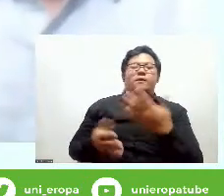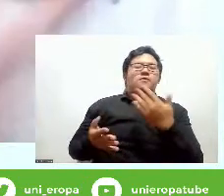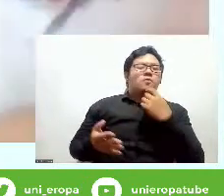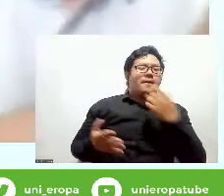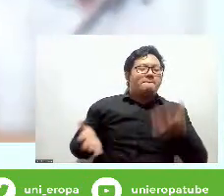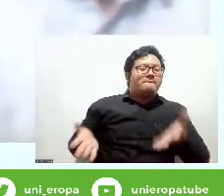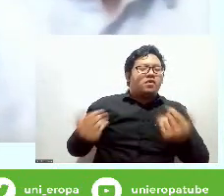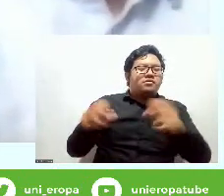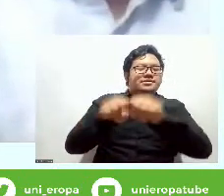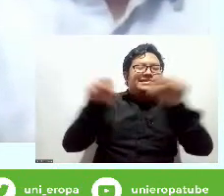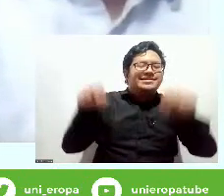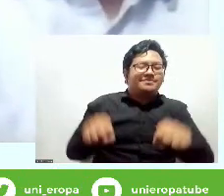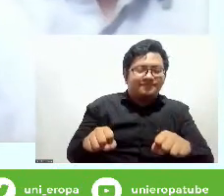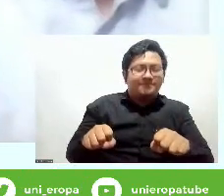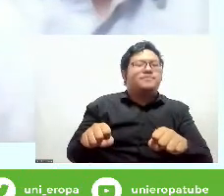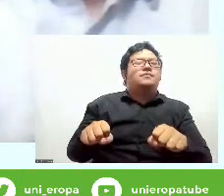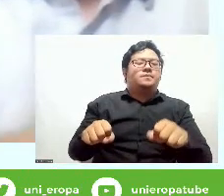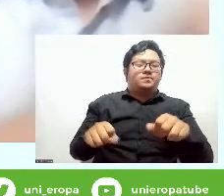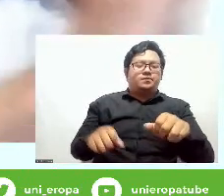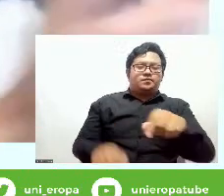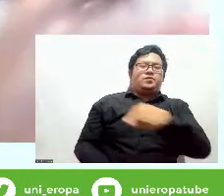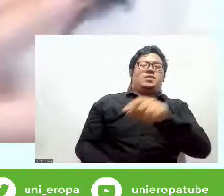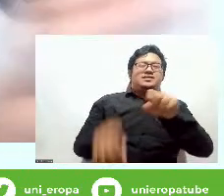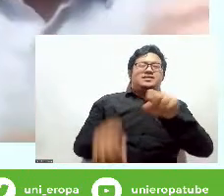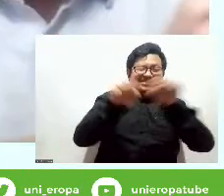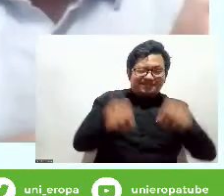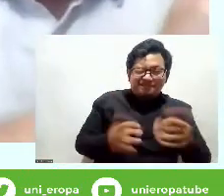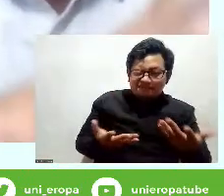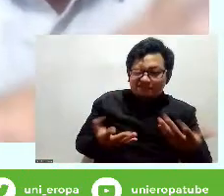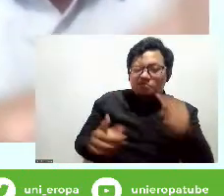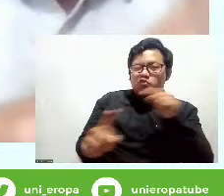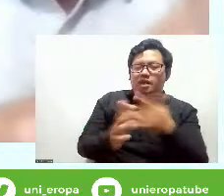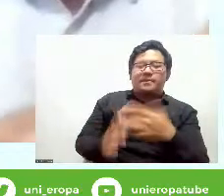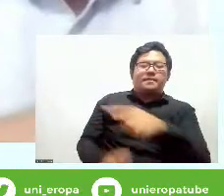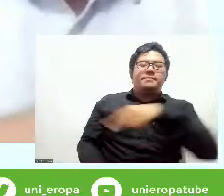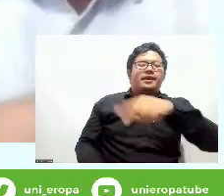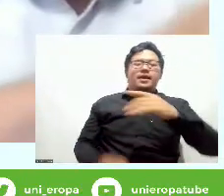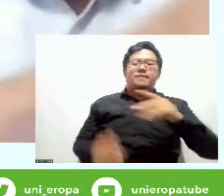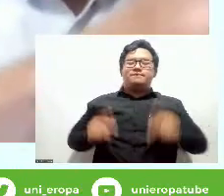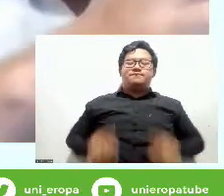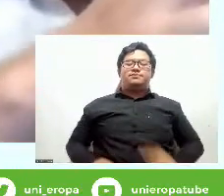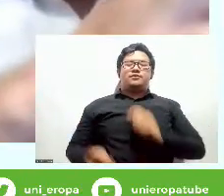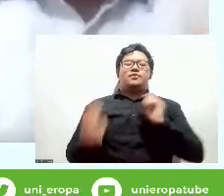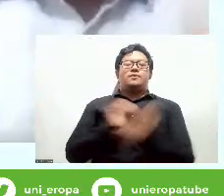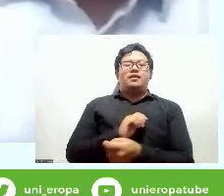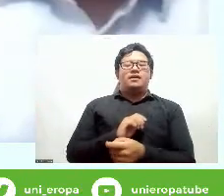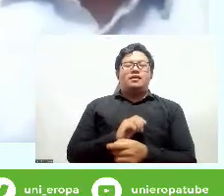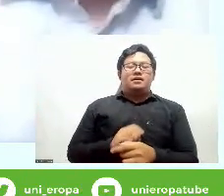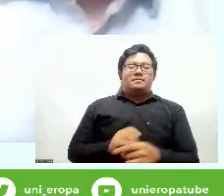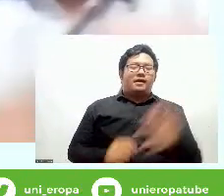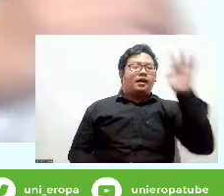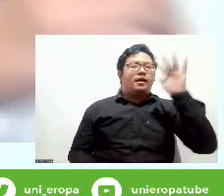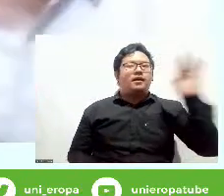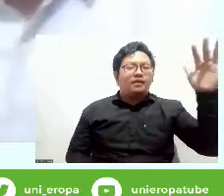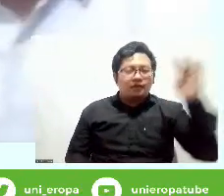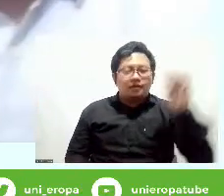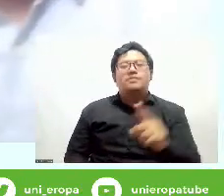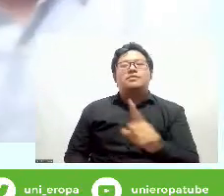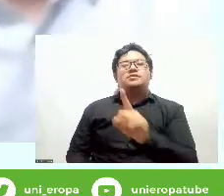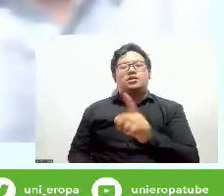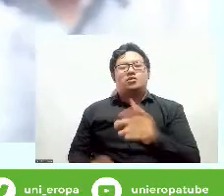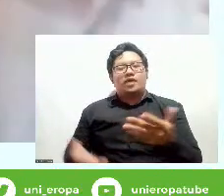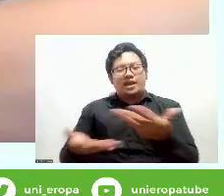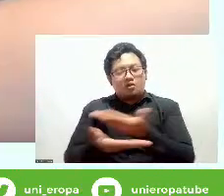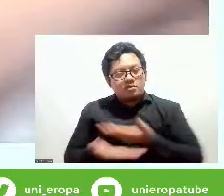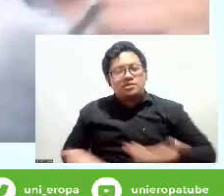kemudian mereka mau eh berubah bayangkan hanya untuk mengajak mereka melindungi satu ekosistem itu kita mesti